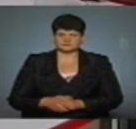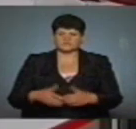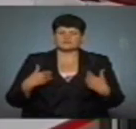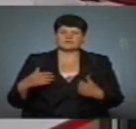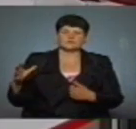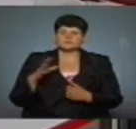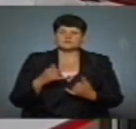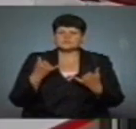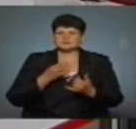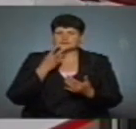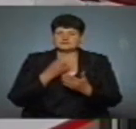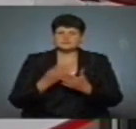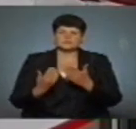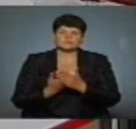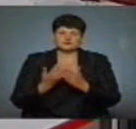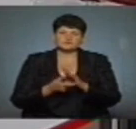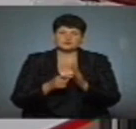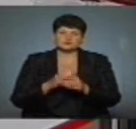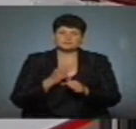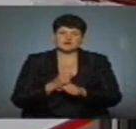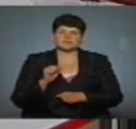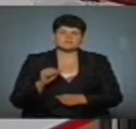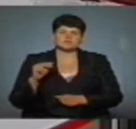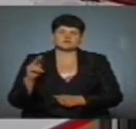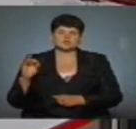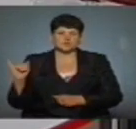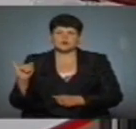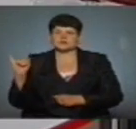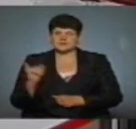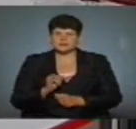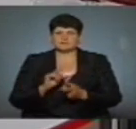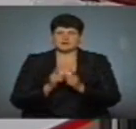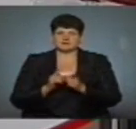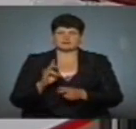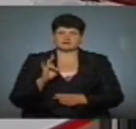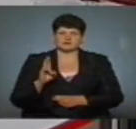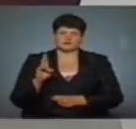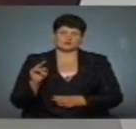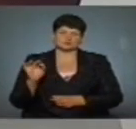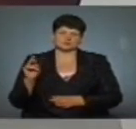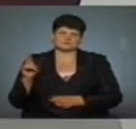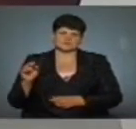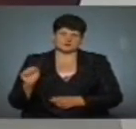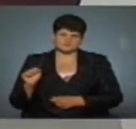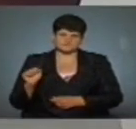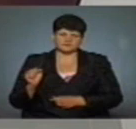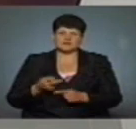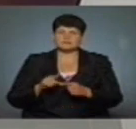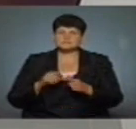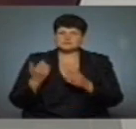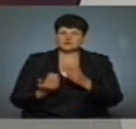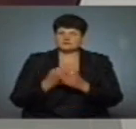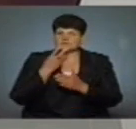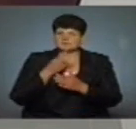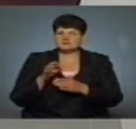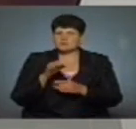Вітаю усіх, хто зараз з нами. Ви дивитесь новини. У студії працює Анастасія Чечко і сурдоперекладач Надія Куцовська. У цьому випуску дивіться